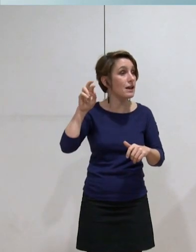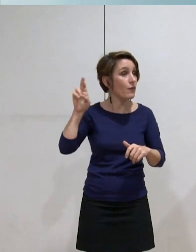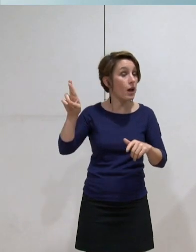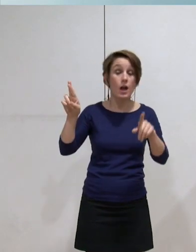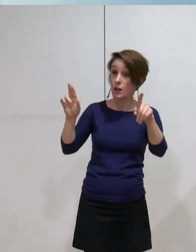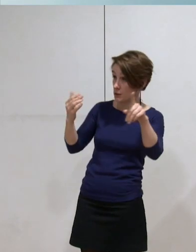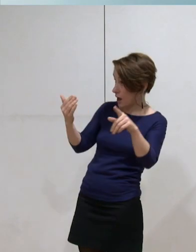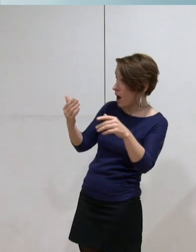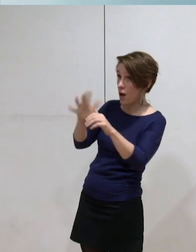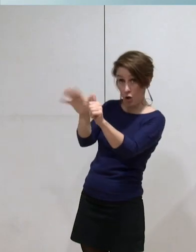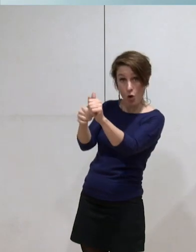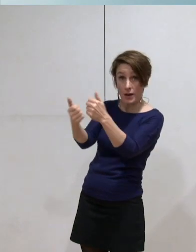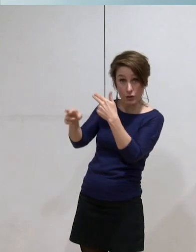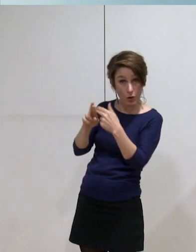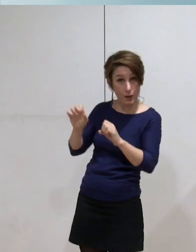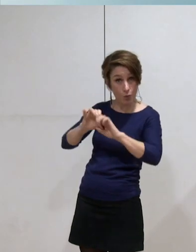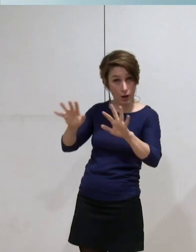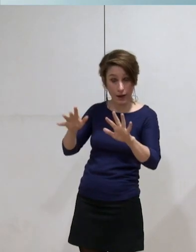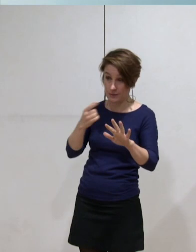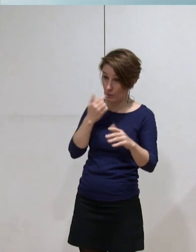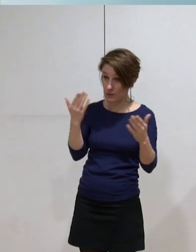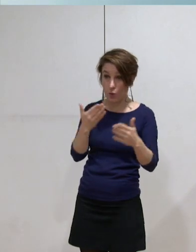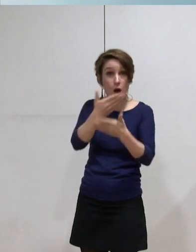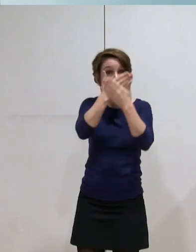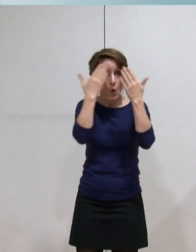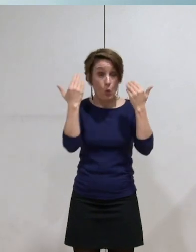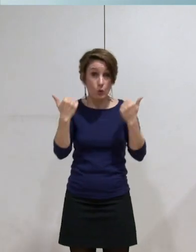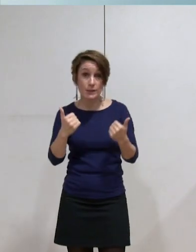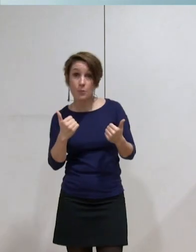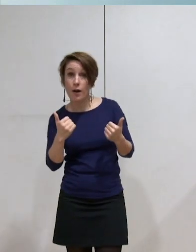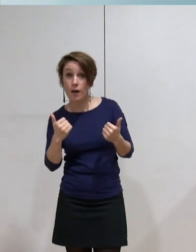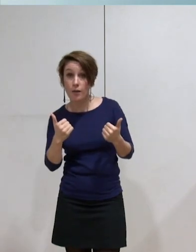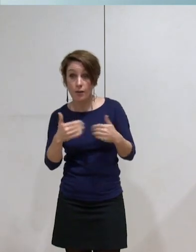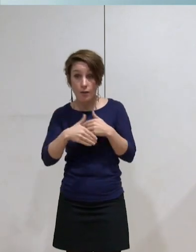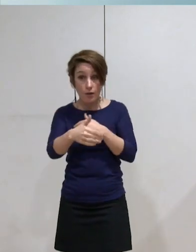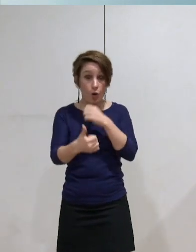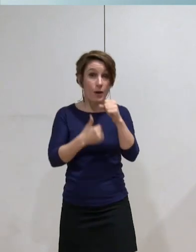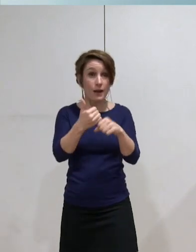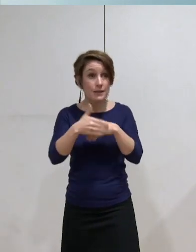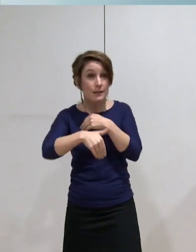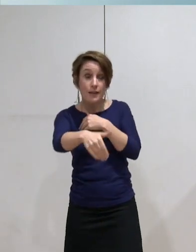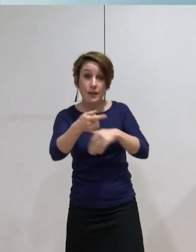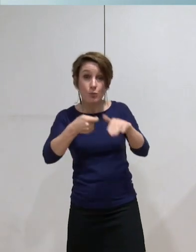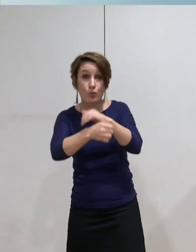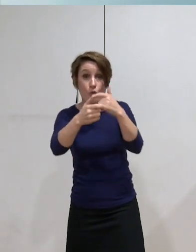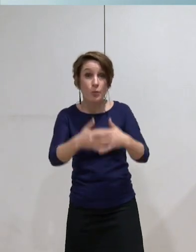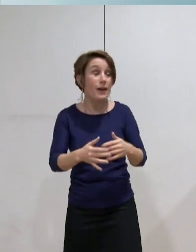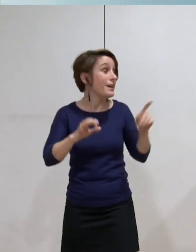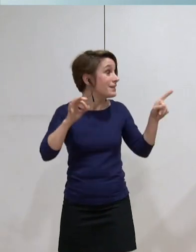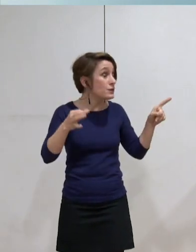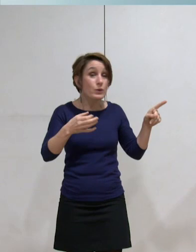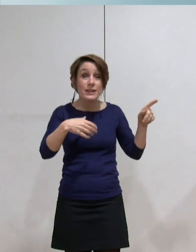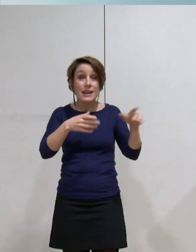clairement répond en effet que nous ne sommes pas en mesure de savoir quelle sera la nature ou pas comme c'est des affectations